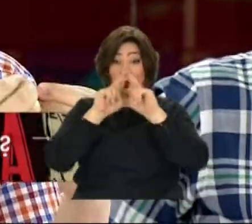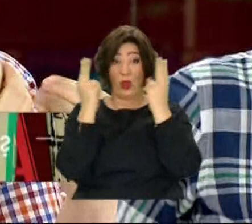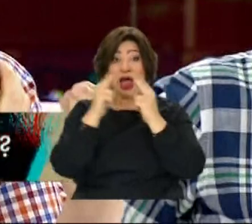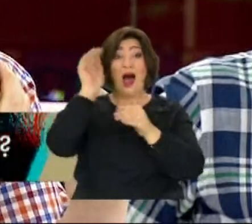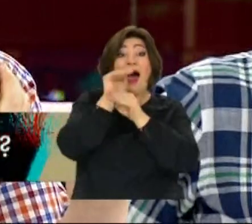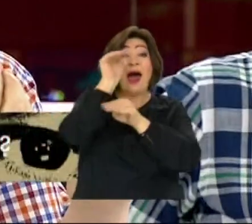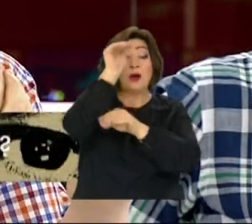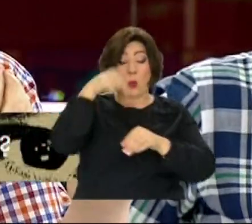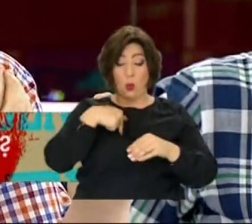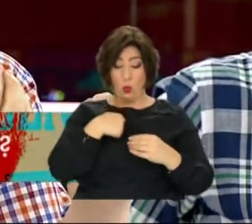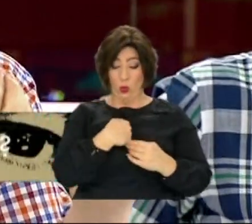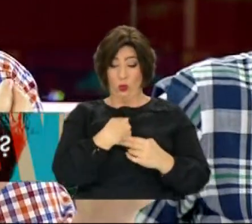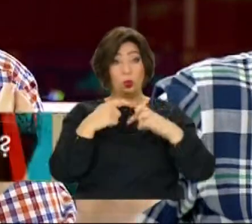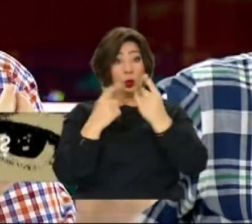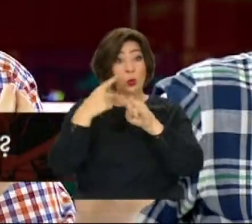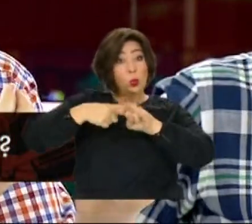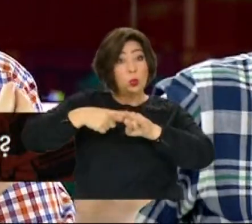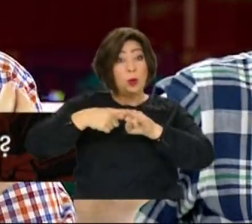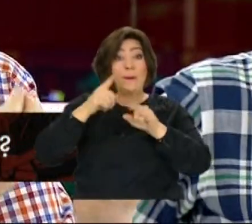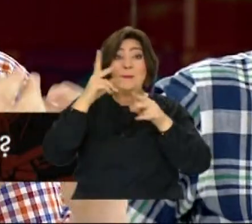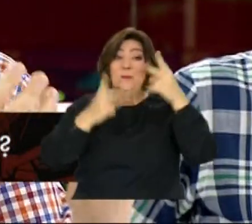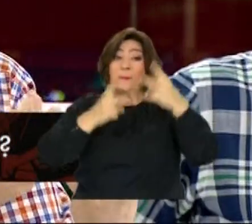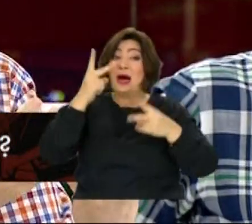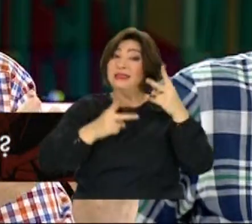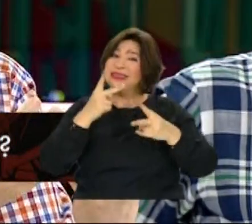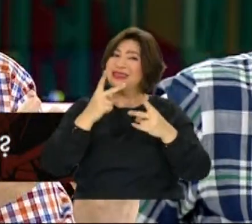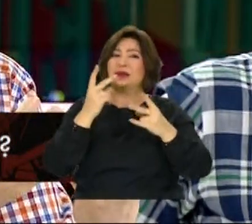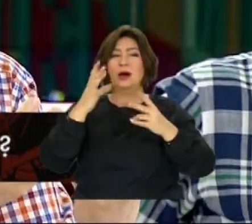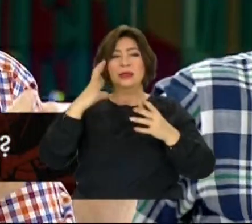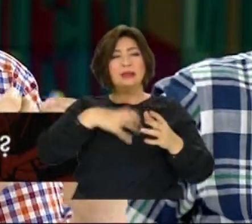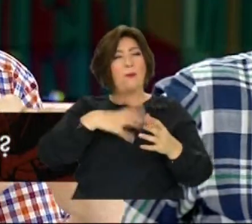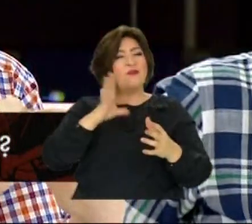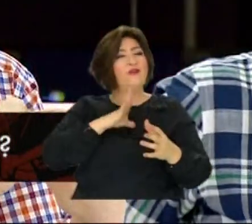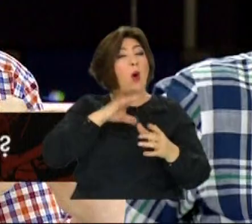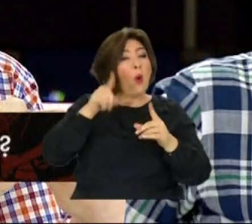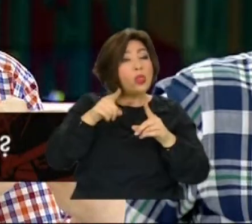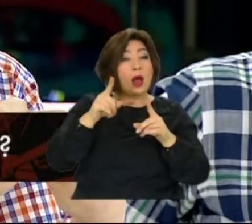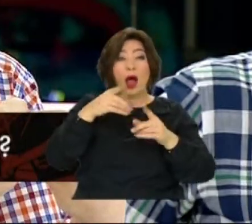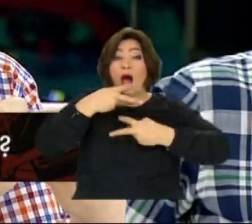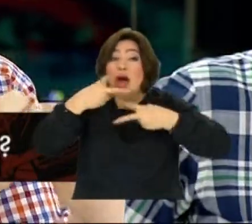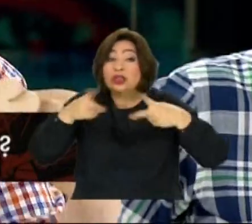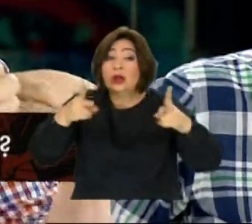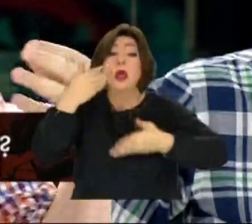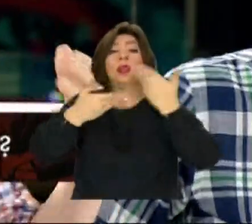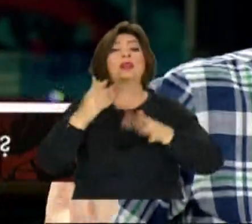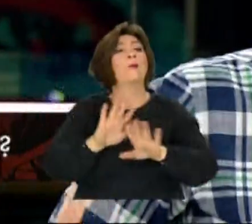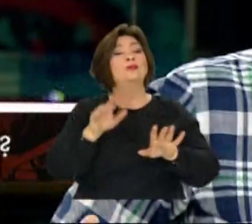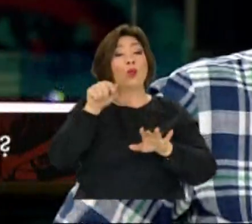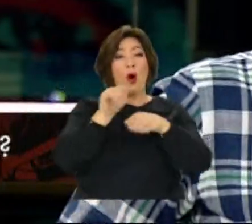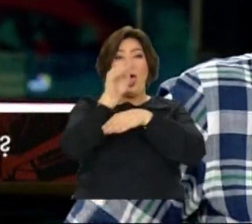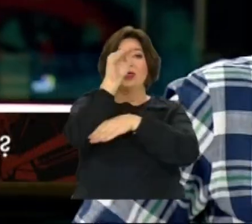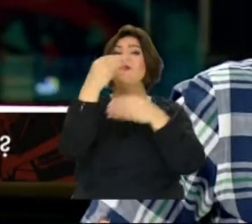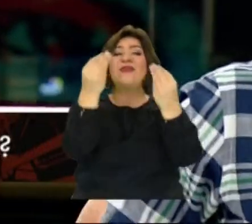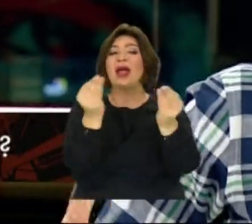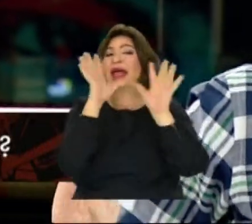o ruhun belli sahip olduğu özelliklere bina ederek açıklanmaz. Hı-hı. Şuna bina ederek açıklanır. Bu hayatı size veren